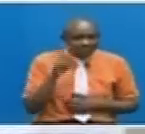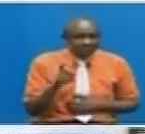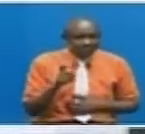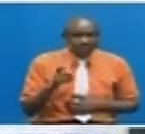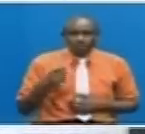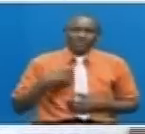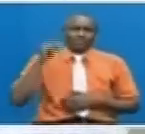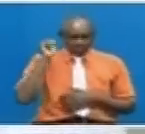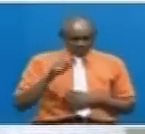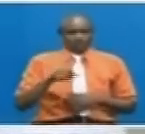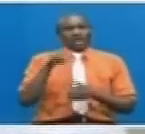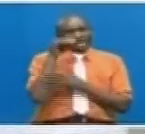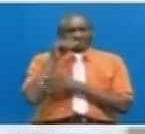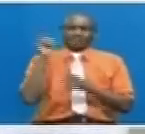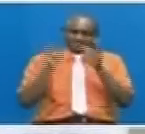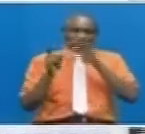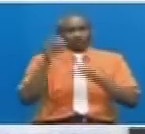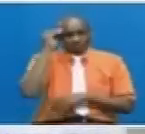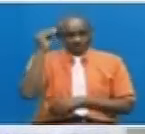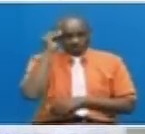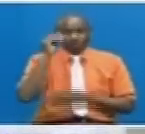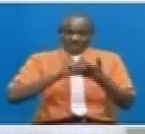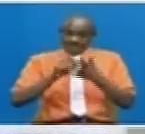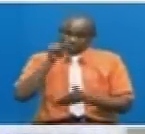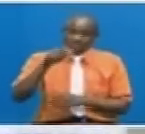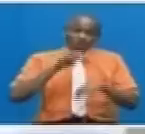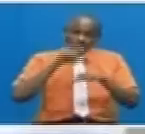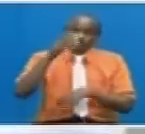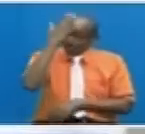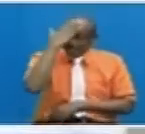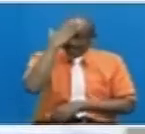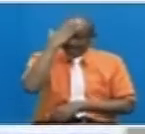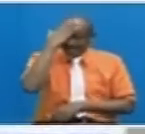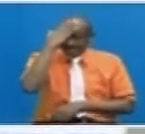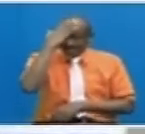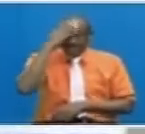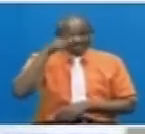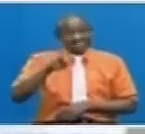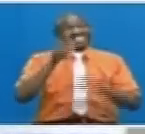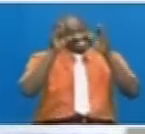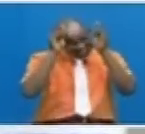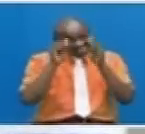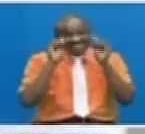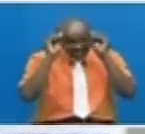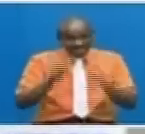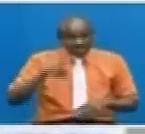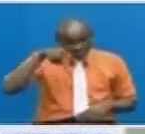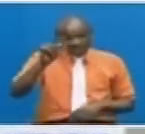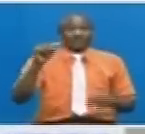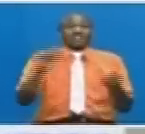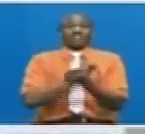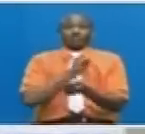So we are going to tell Professor Kaimenyi. We will write to him, we will call him on Monday. Na huyo mwalimu ndio